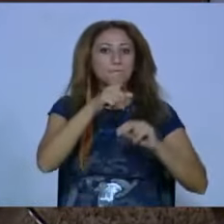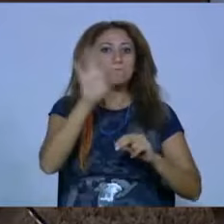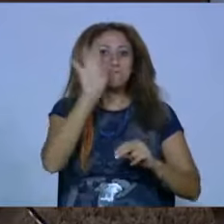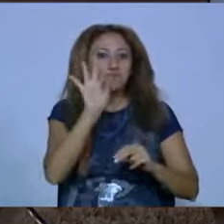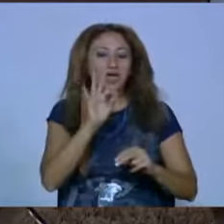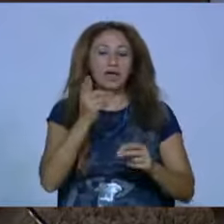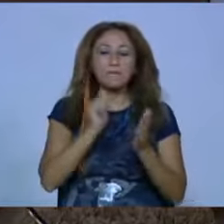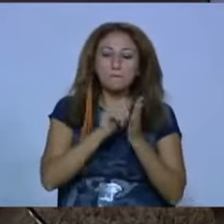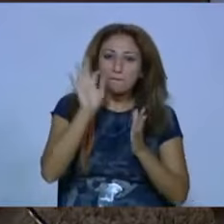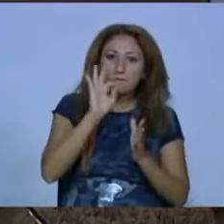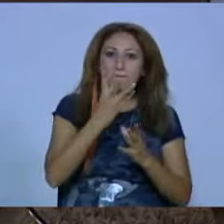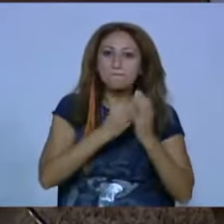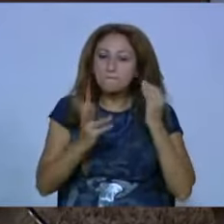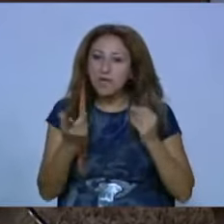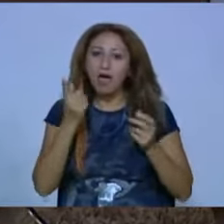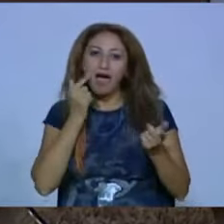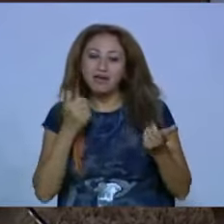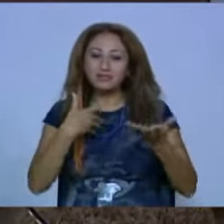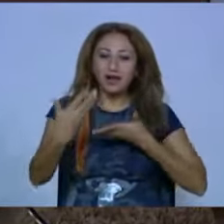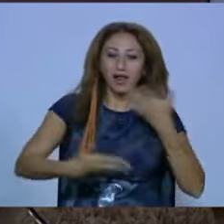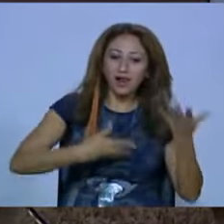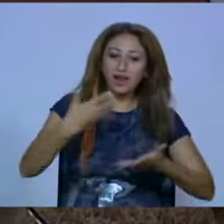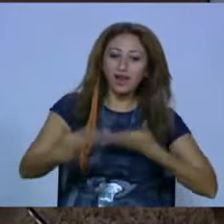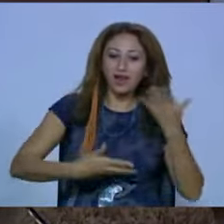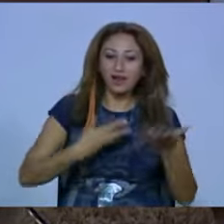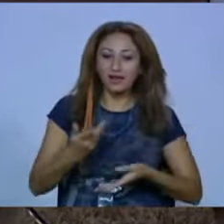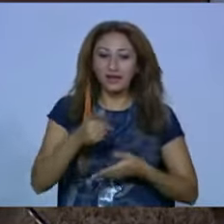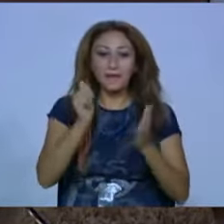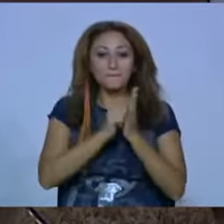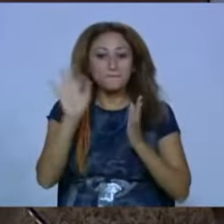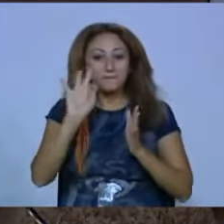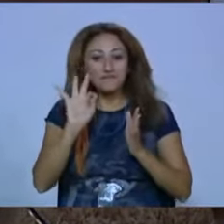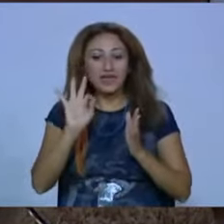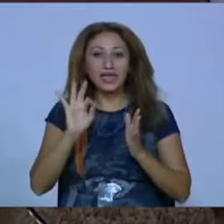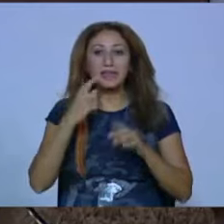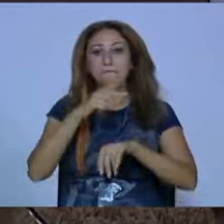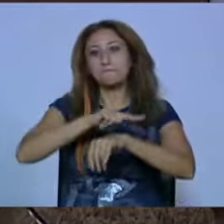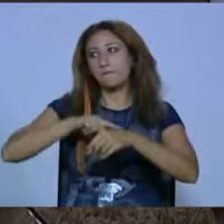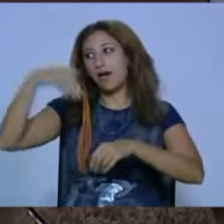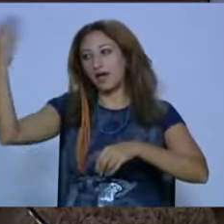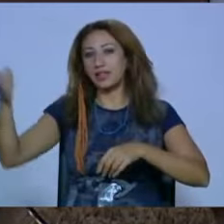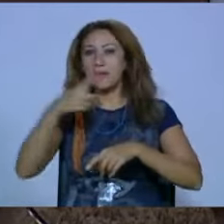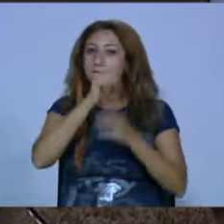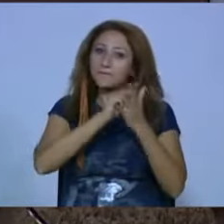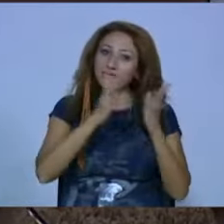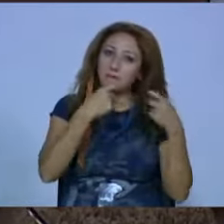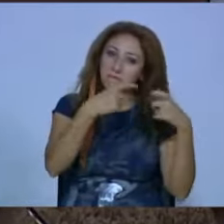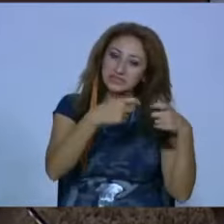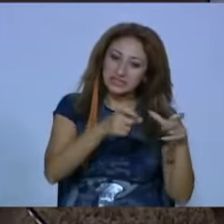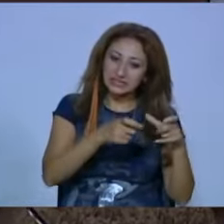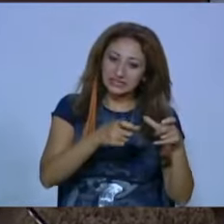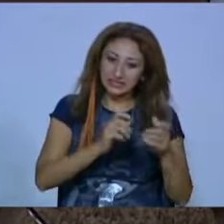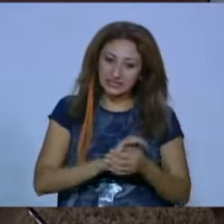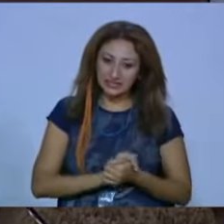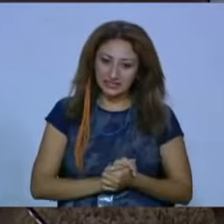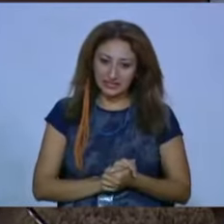انا من كذا من كذا، نهزر حرحار حرحار حرحار. قال لي انت ساكن فين؟ قلت له ورا المعهد. وانت قال لي في مصر الجديدة؟ قلت